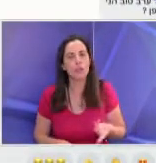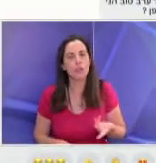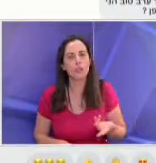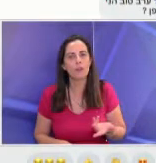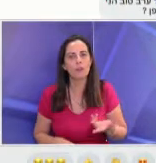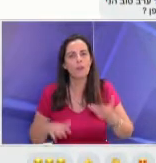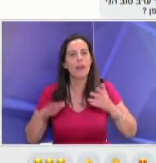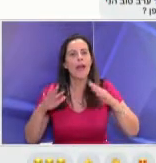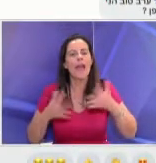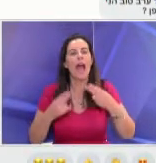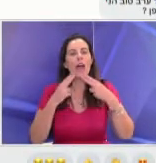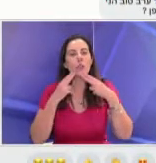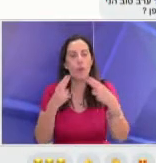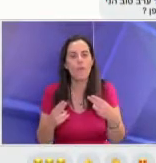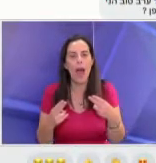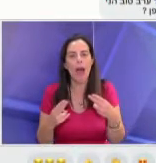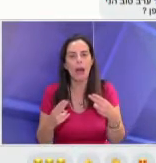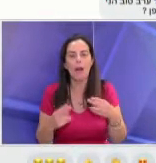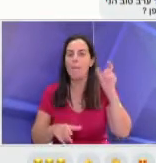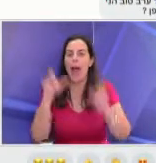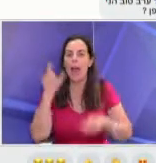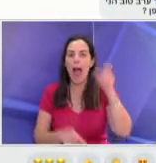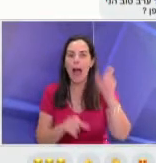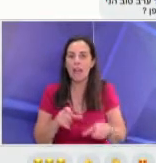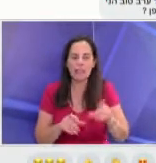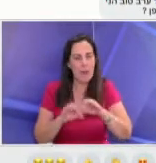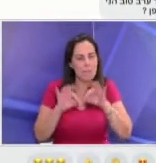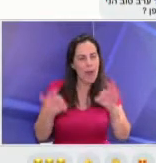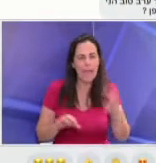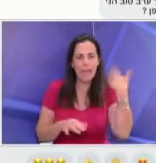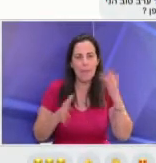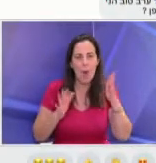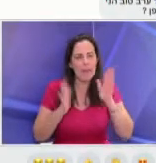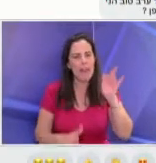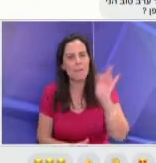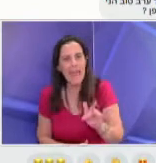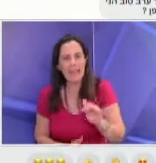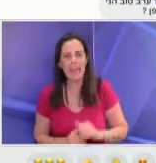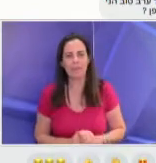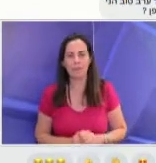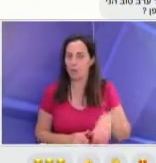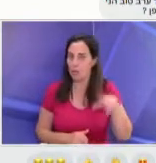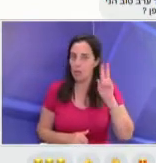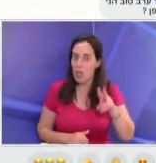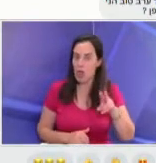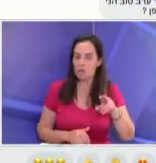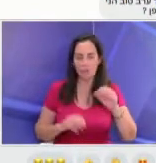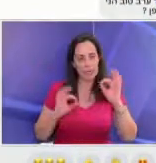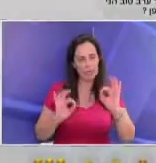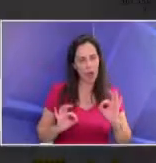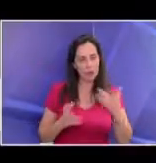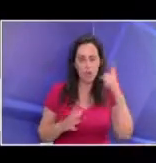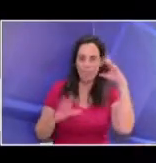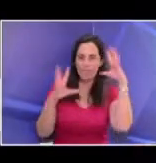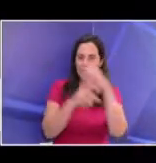איך התגובה מהקהל? כי זה בהתחלה היה מאוד אלים נגד. יש התמתנות, יש איזו